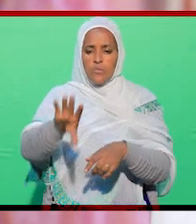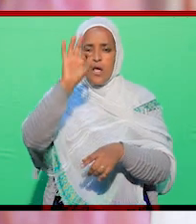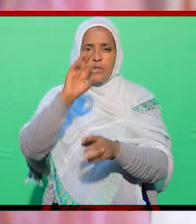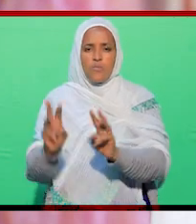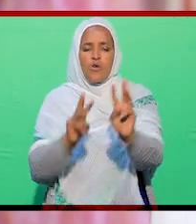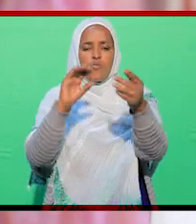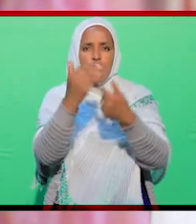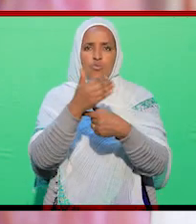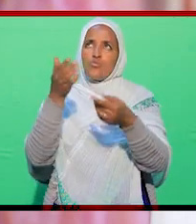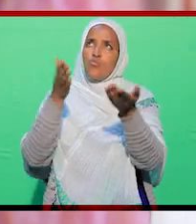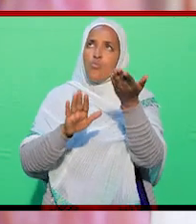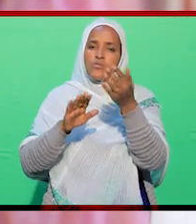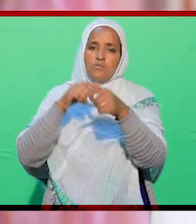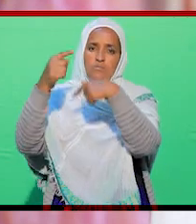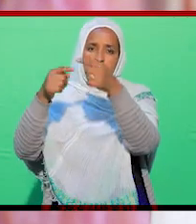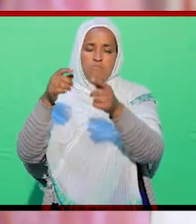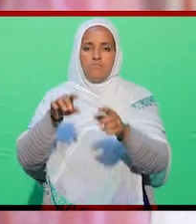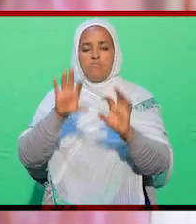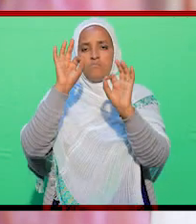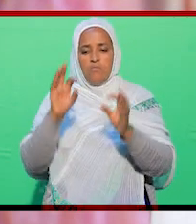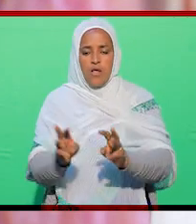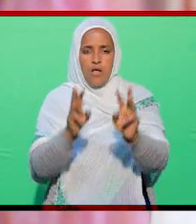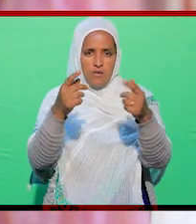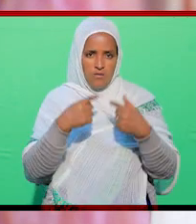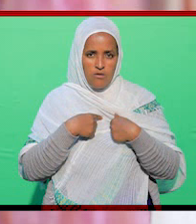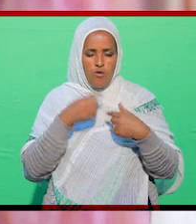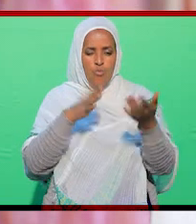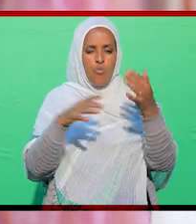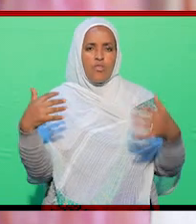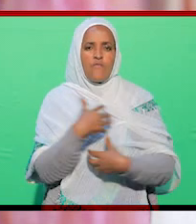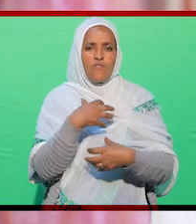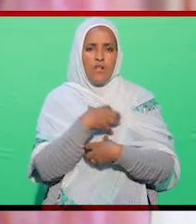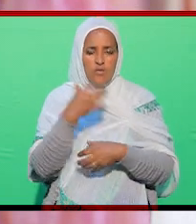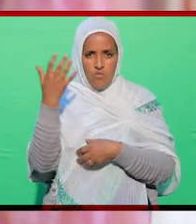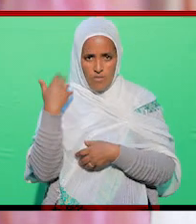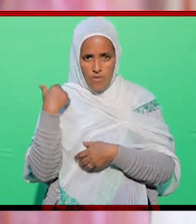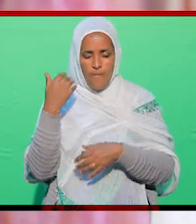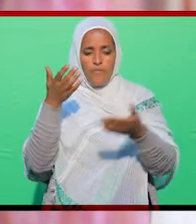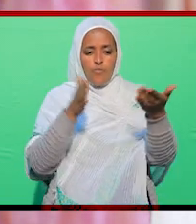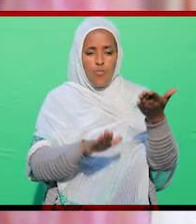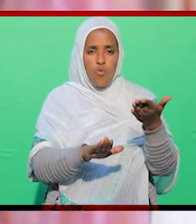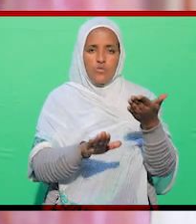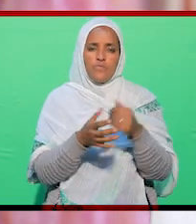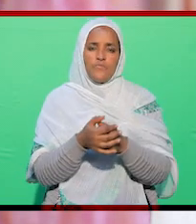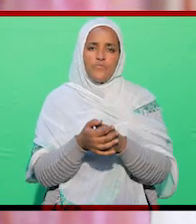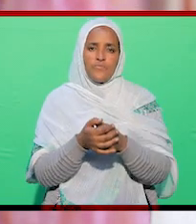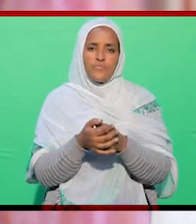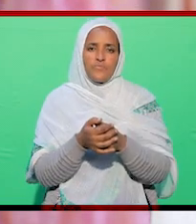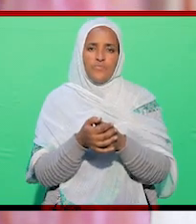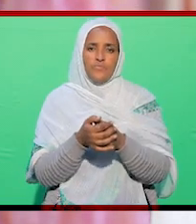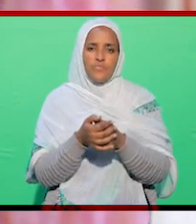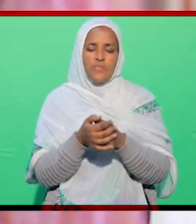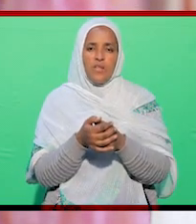ክርስቶስን የምናገኝበት መንገድ እንደሆነ ነግረውናል ማለት ነው ሞትን። የሰው ልጆች ከዛ በፊት ሞትን ይፈሩ ነበር።